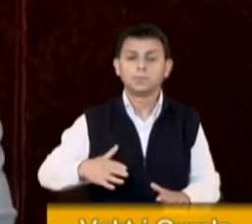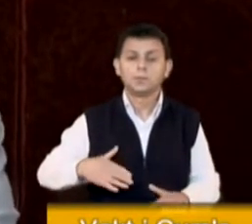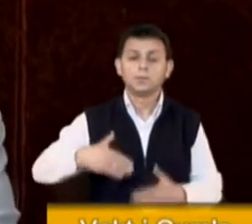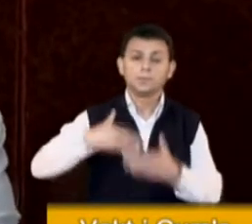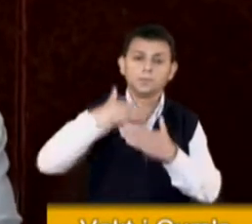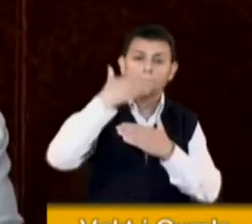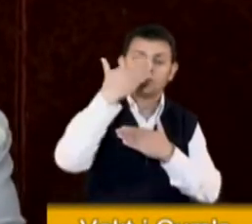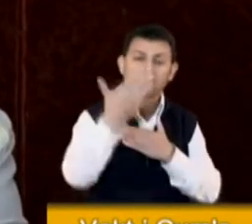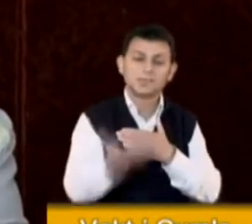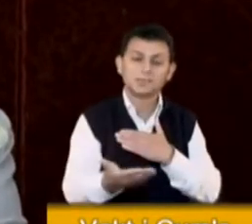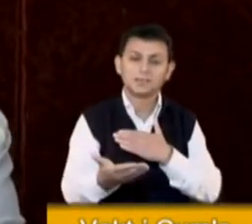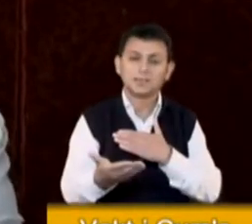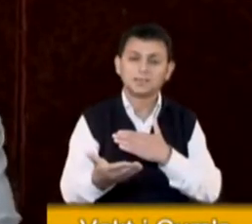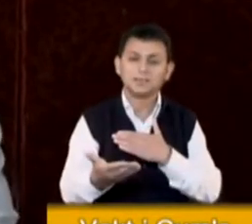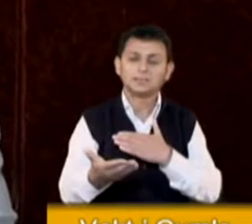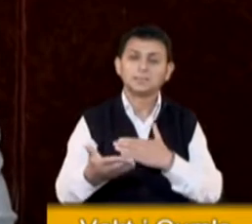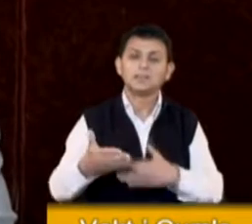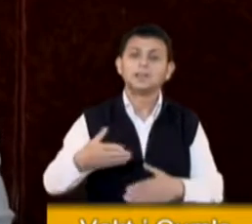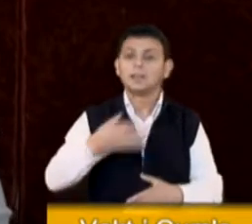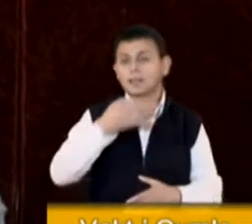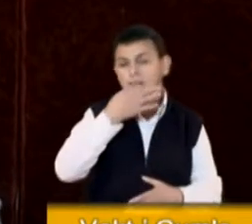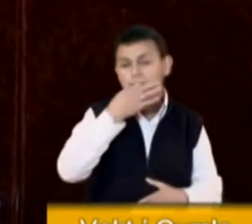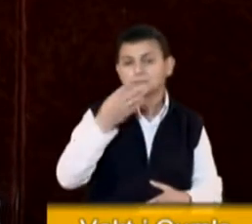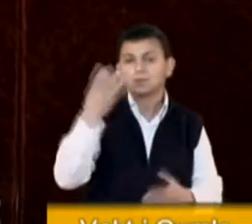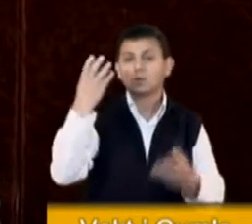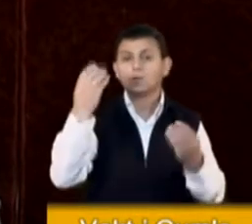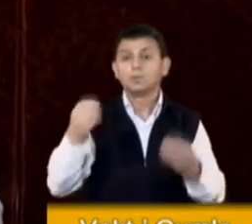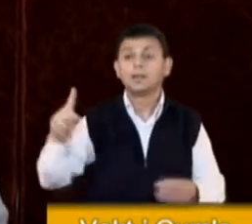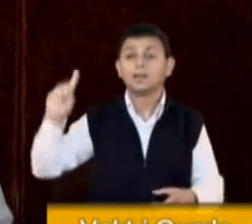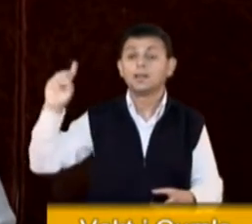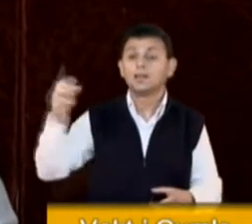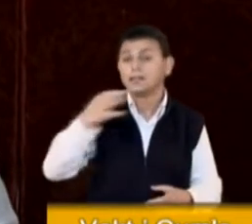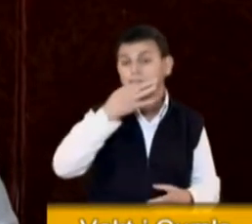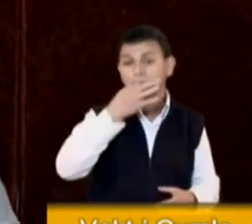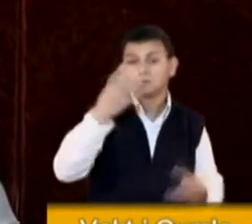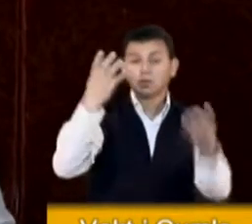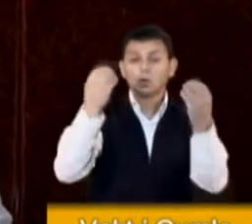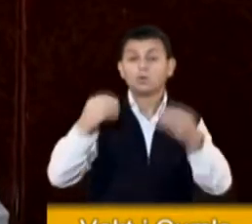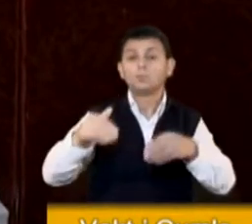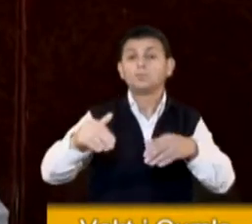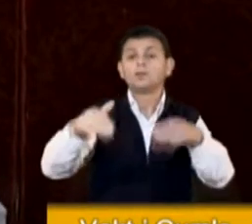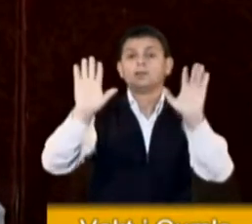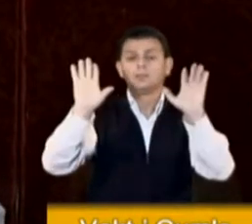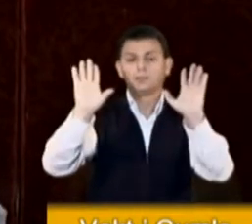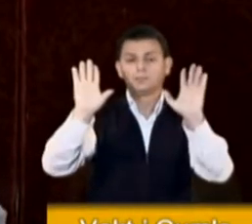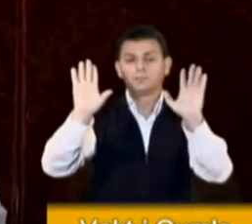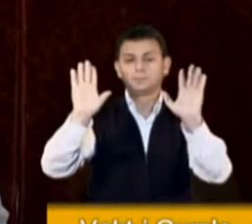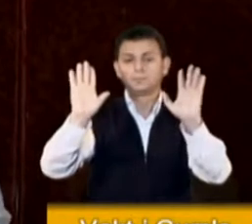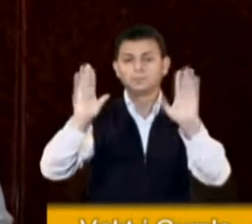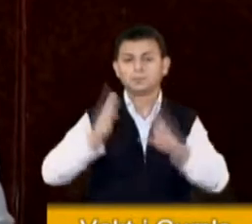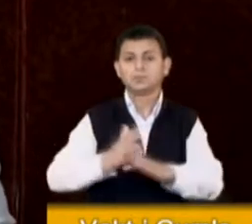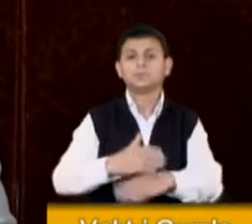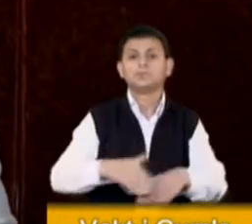kimse başkasının ağzını bağlamak suretiyle rızkına mani olma gibi bir hakkı yoktur. Böyle bir şey olamaz zaten. Annenin